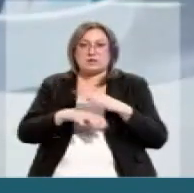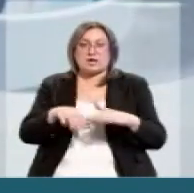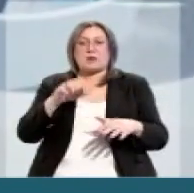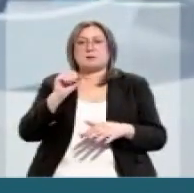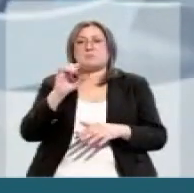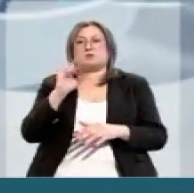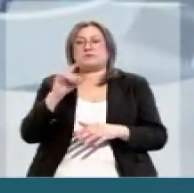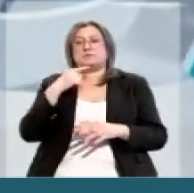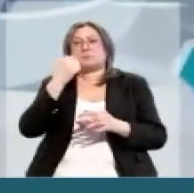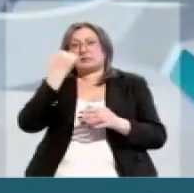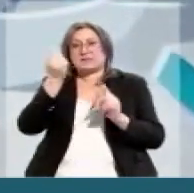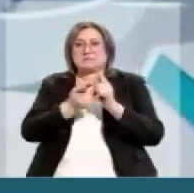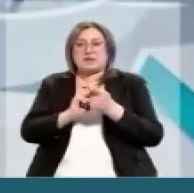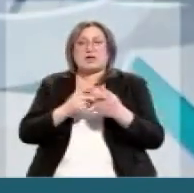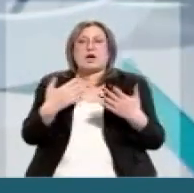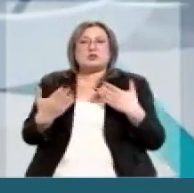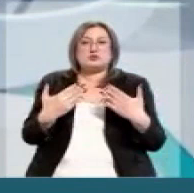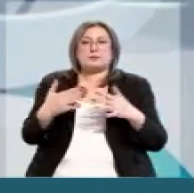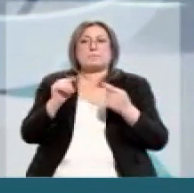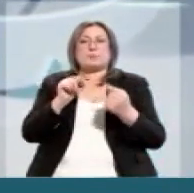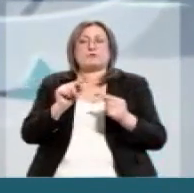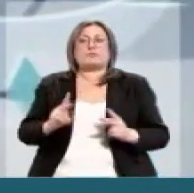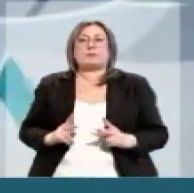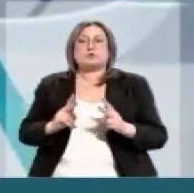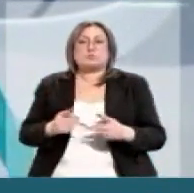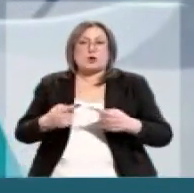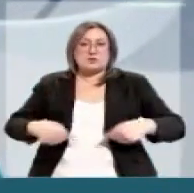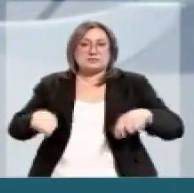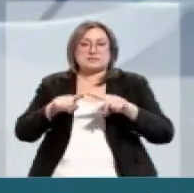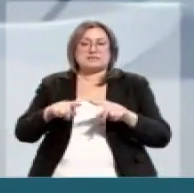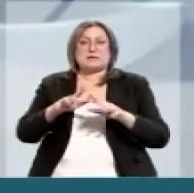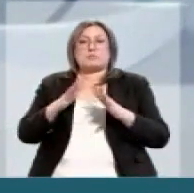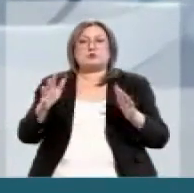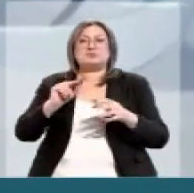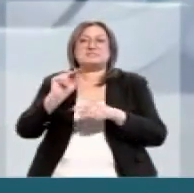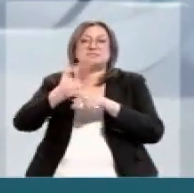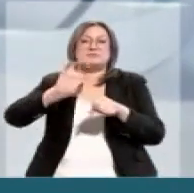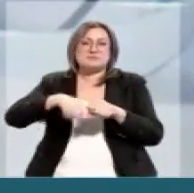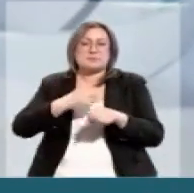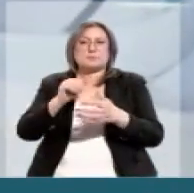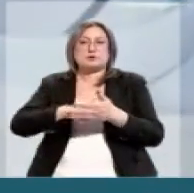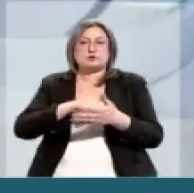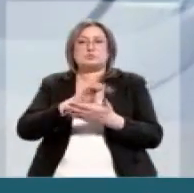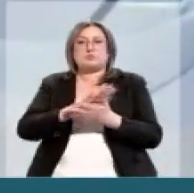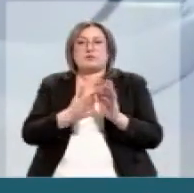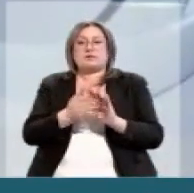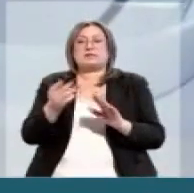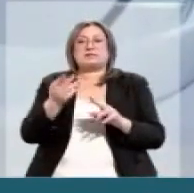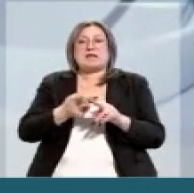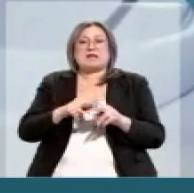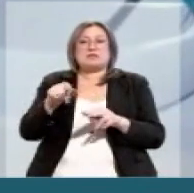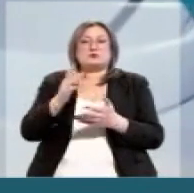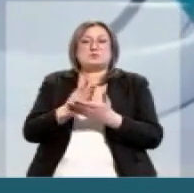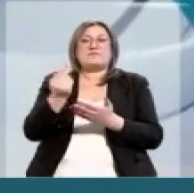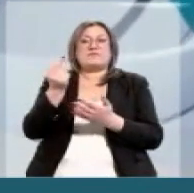Ахмеджанова, благодаря изменению подходов к противодействию организованной преступности с акцентом на устранение причин и условий для их существования и